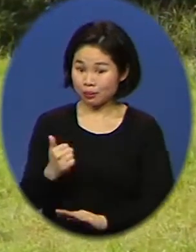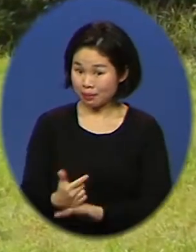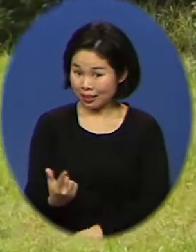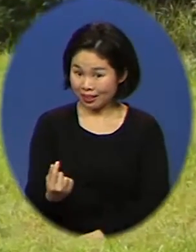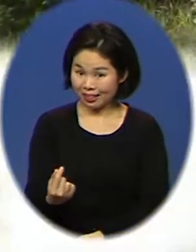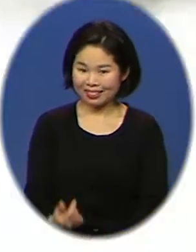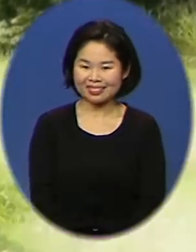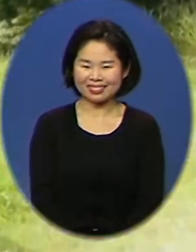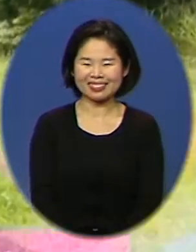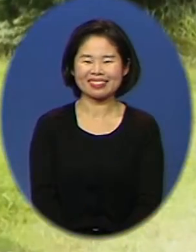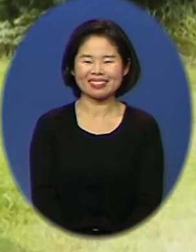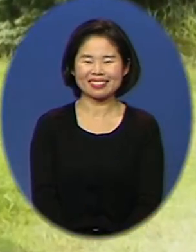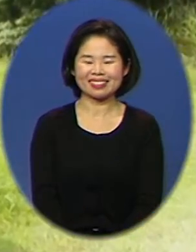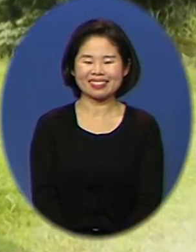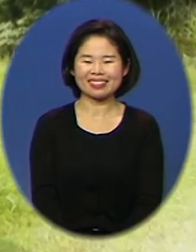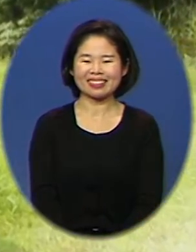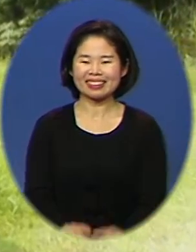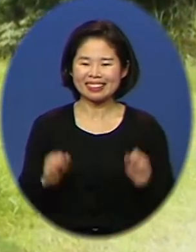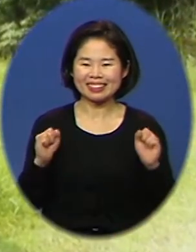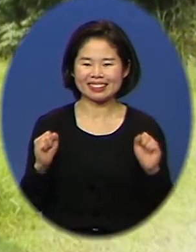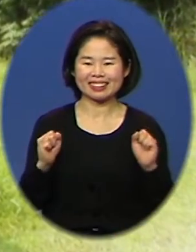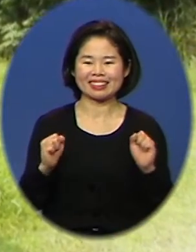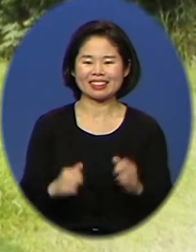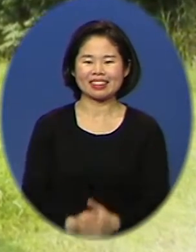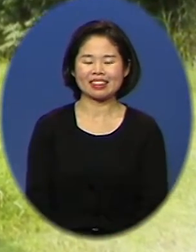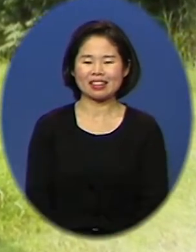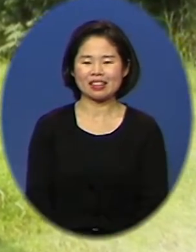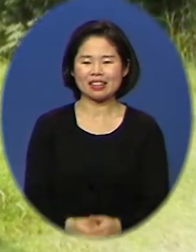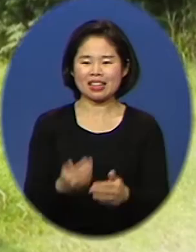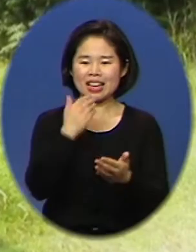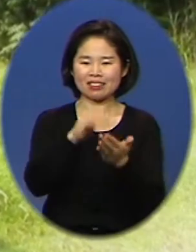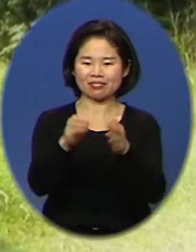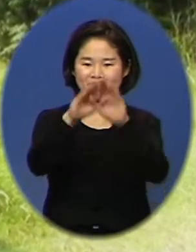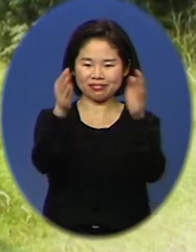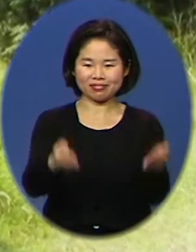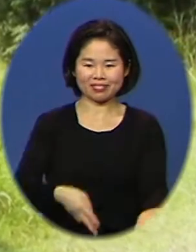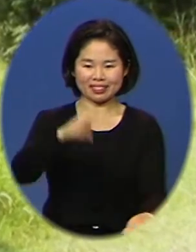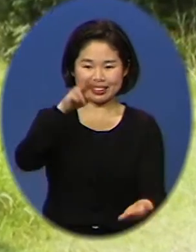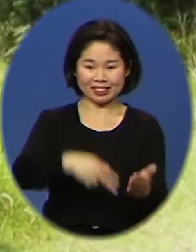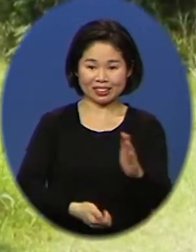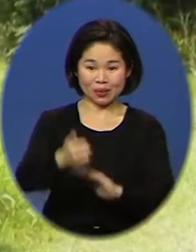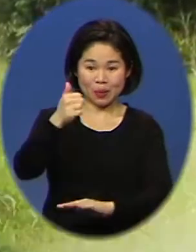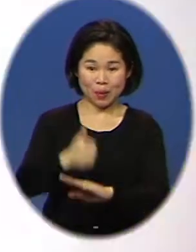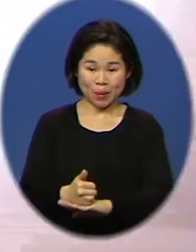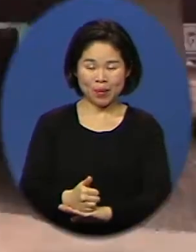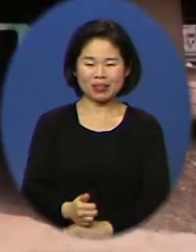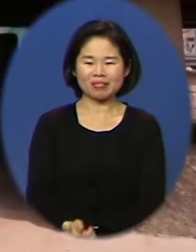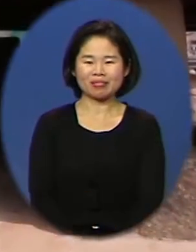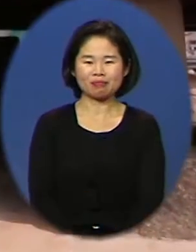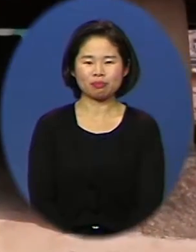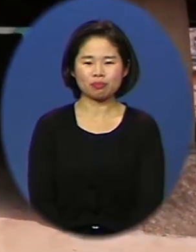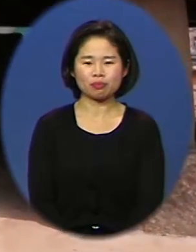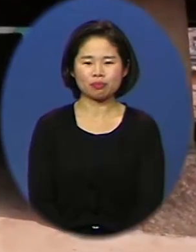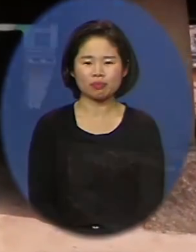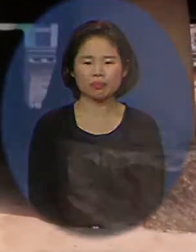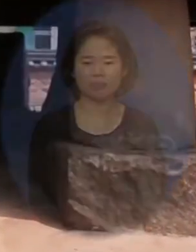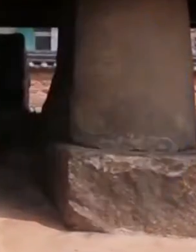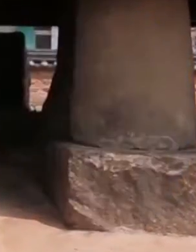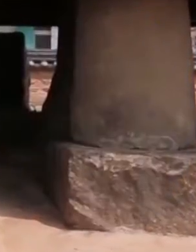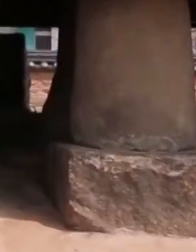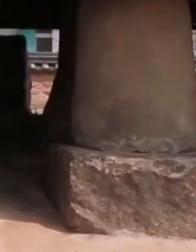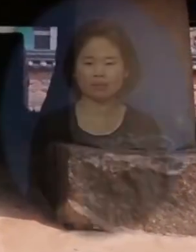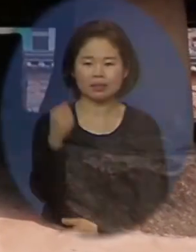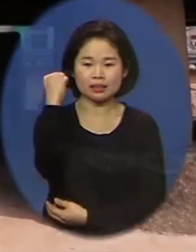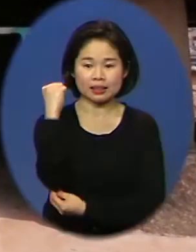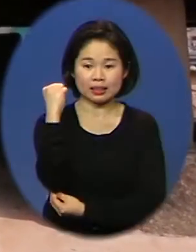네네. 드디어 비문 읽기에 성공한 혜빈. 미션 성공입니다. 저 기둥은